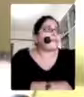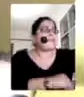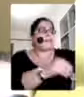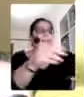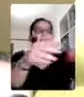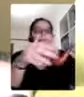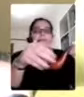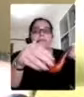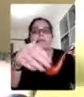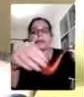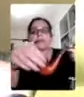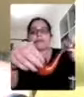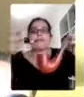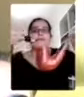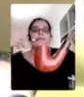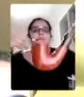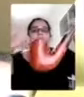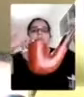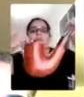Örnek vereyim.